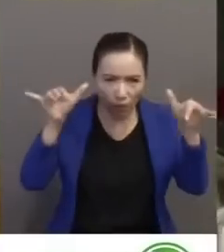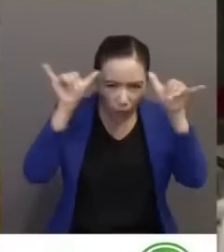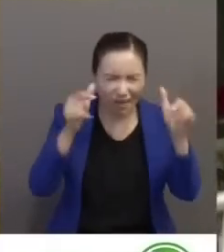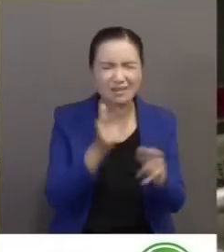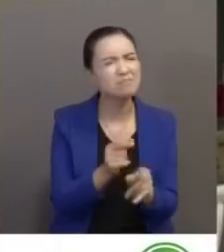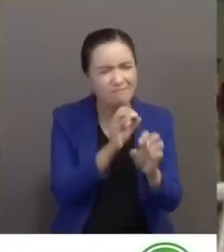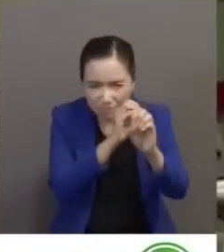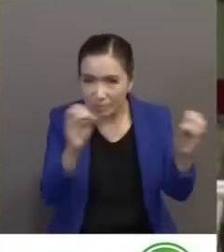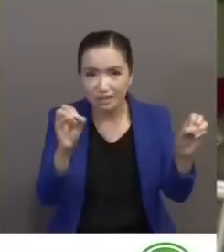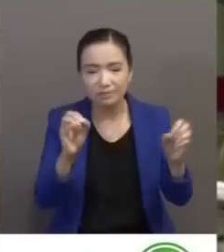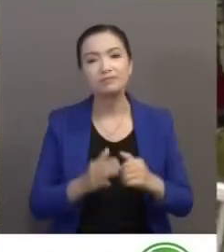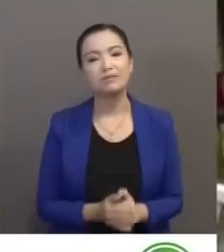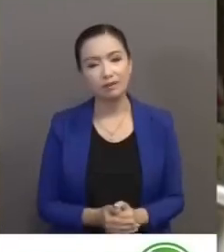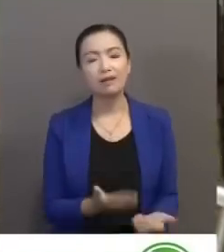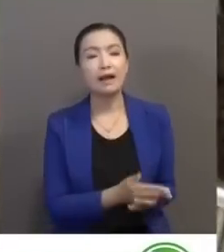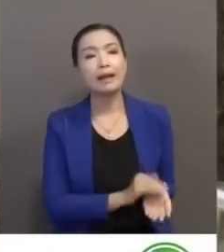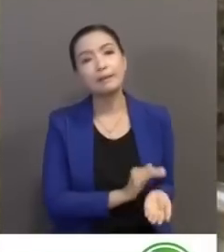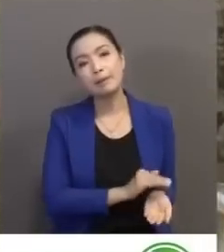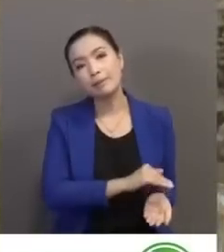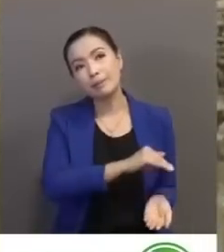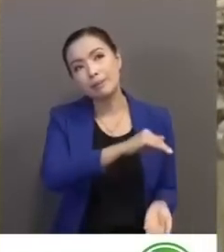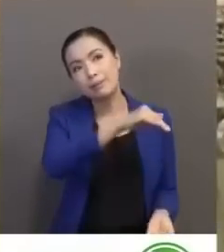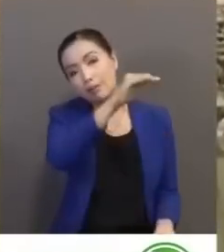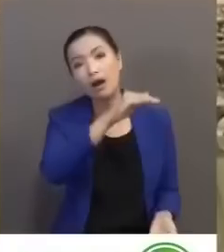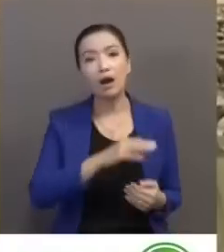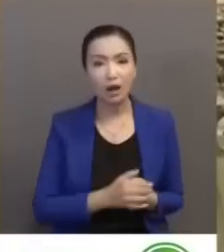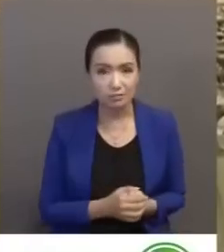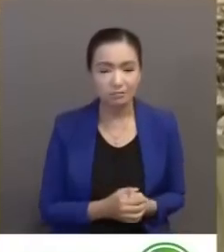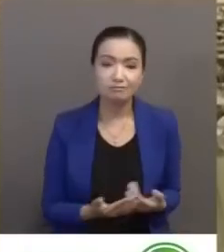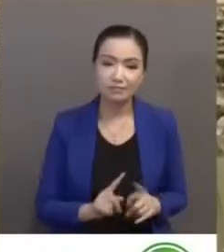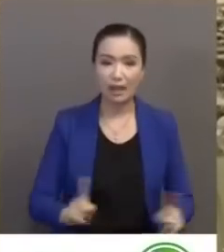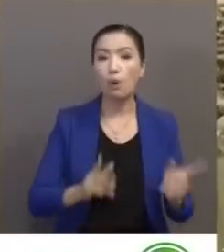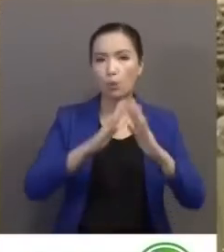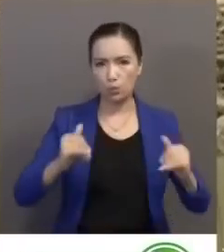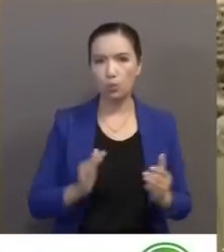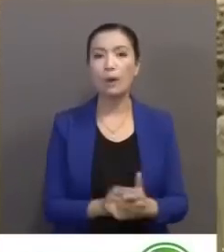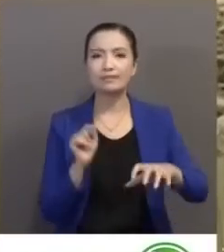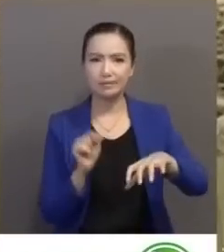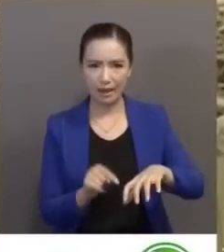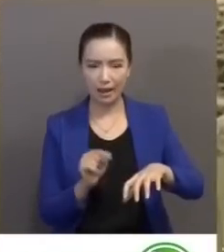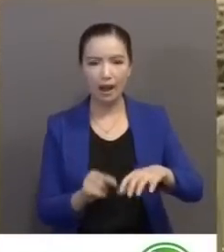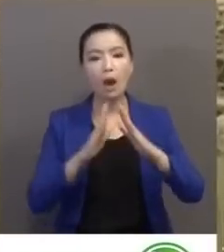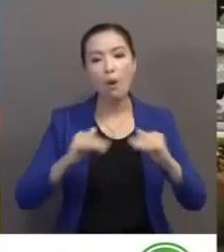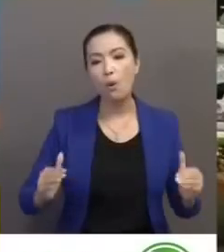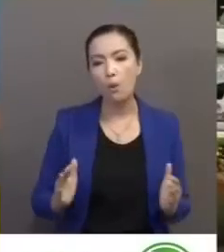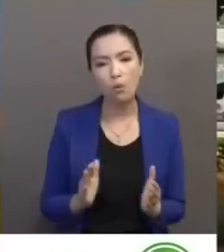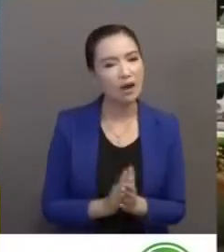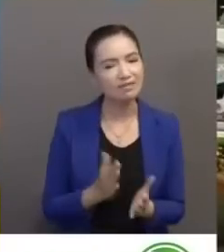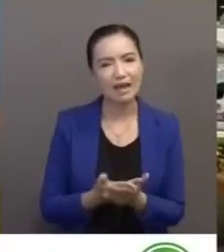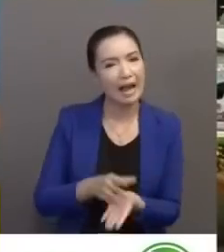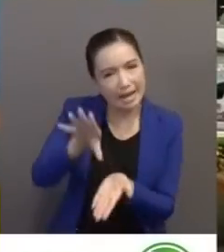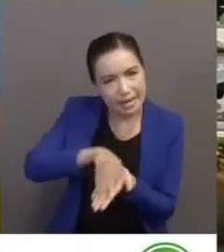ก็ไม่มีก็เก็บเป็นเอาเป็นกอบเป็นกำแต่วัดนี้เป็นวัดที่ไม่เน้นเก็บ